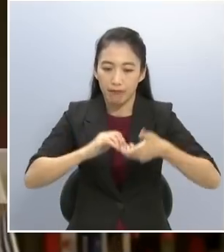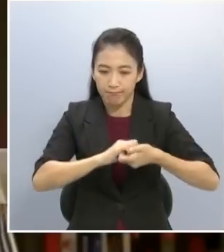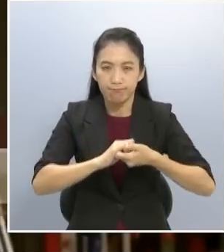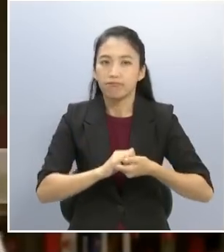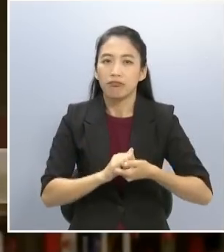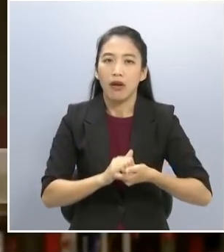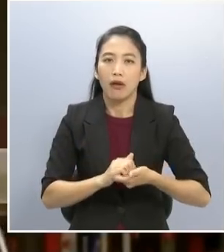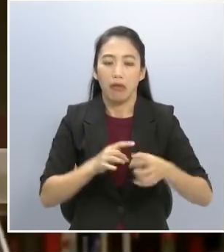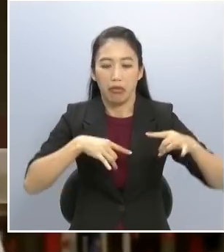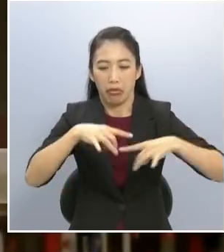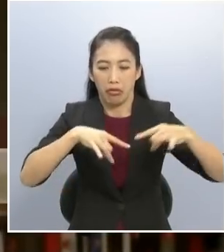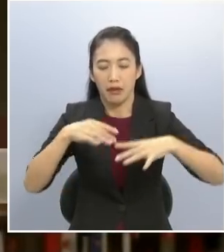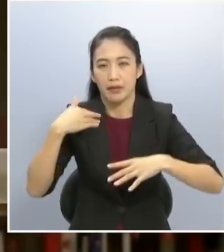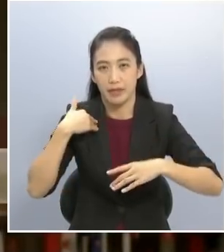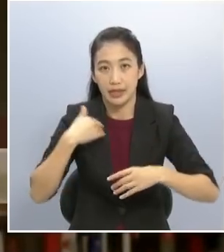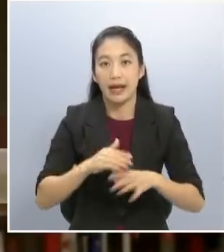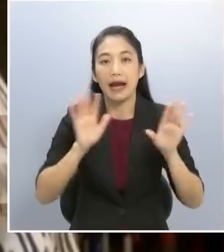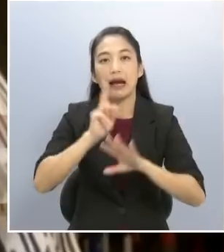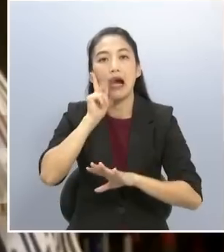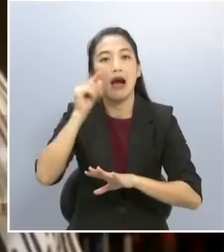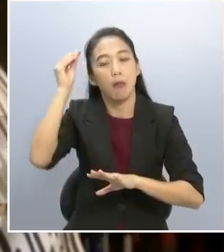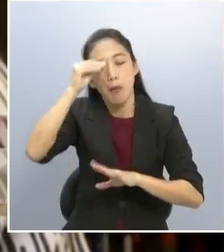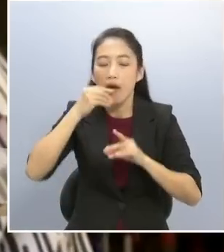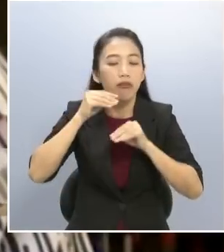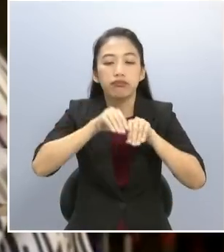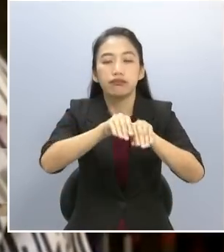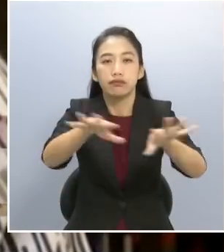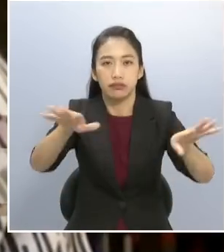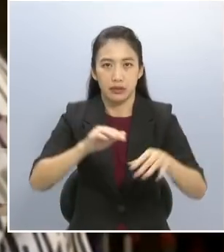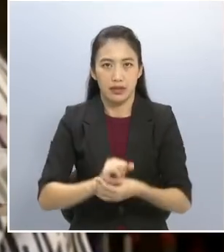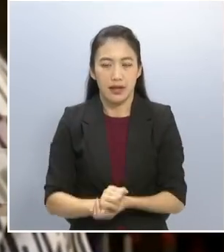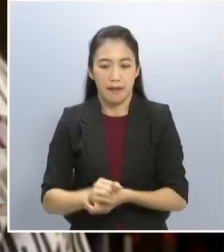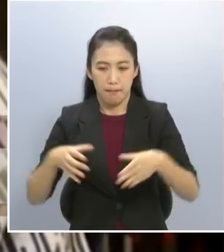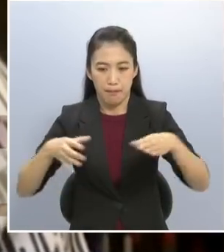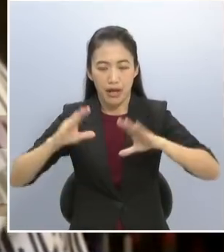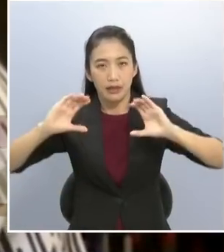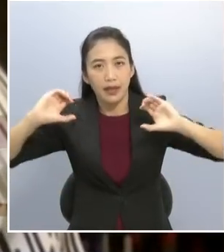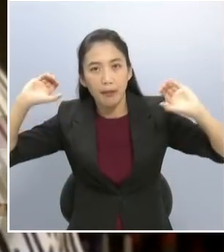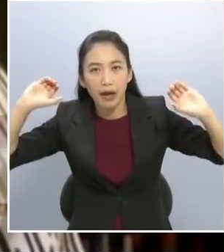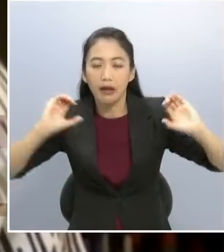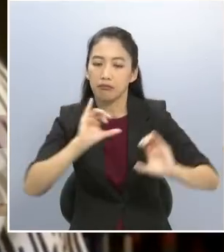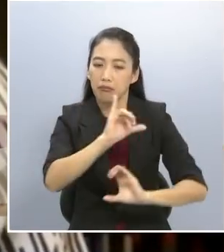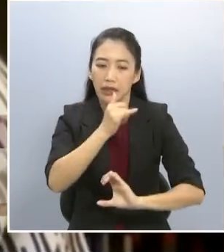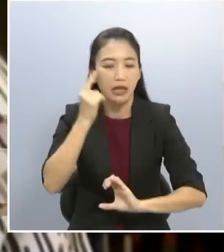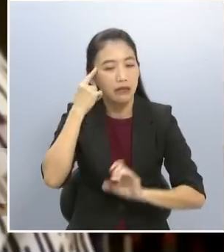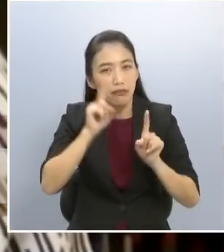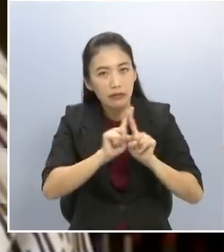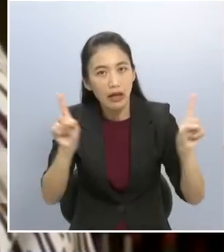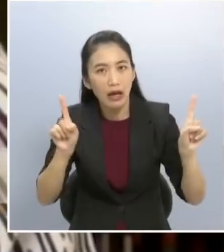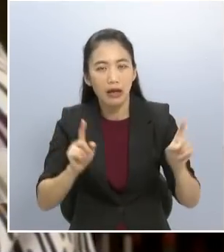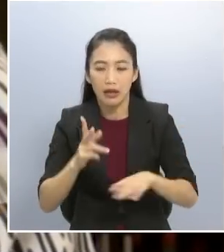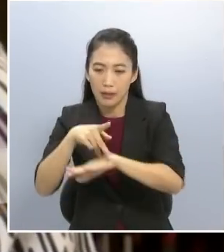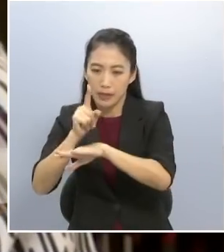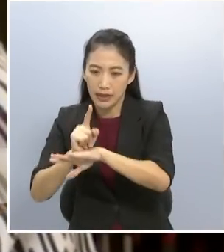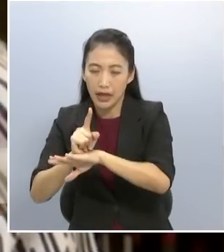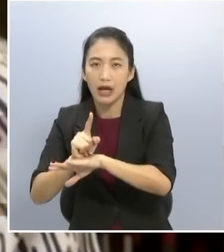เมื่อวานนี้อ่าวันพรุ่งนี้แล้วก็มีรายละเอียดที่พรรคร่วมรัฐบาลไม่เห็นด้วยกับก้าวกายตำแหน่งประธานประธานสภาผู้